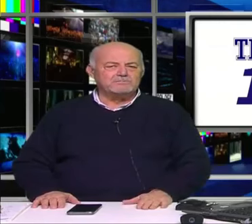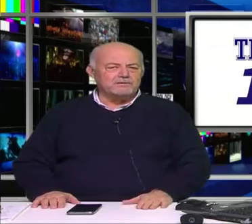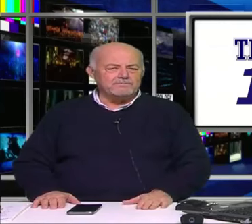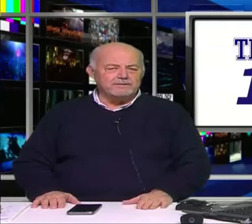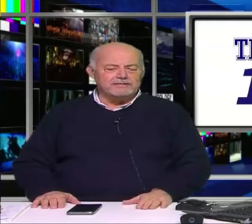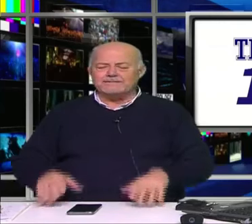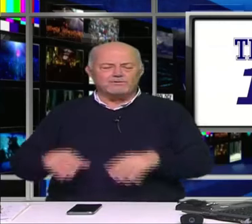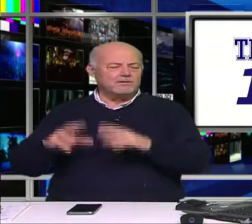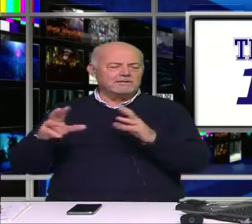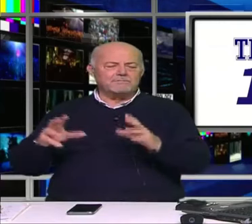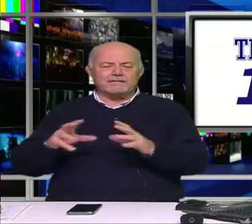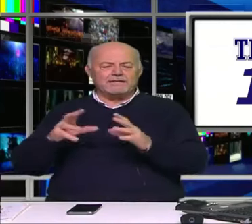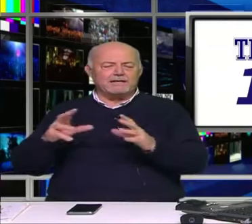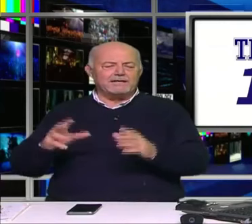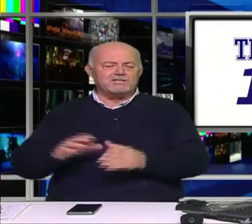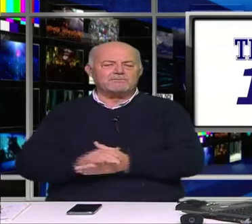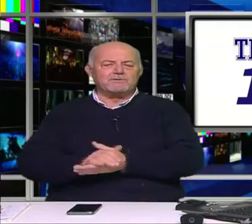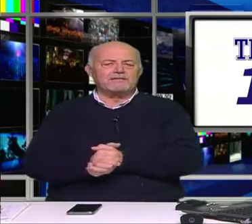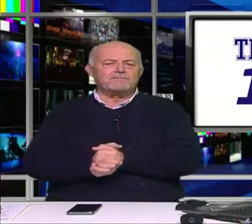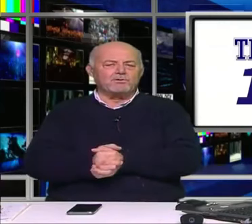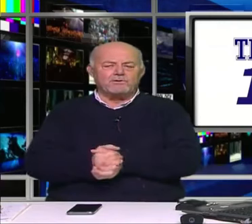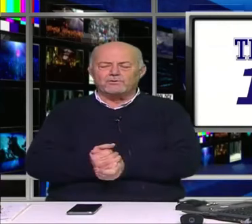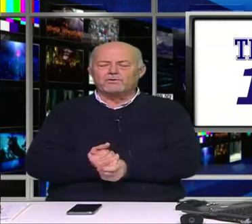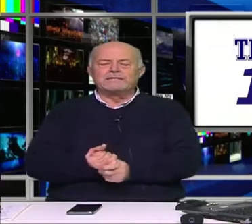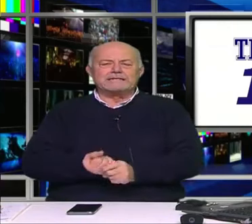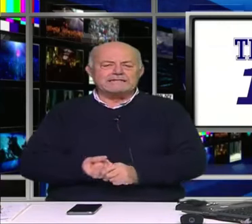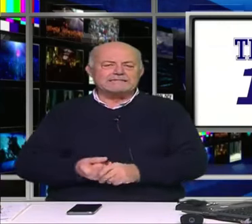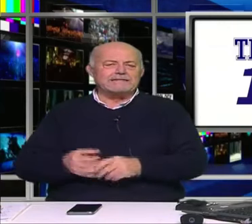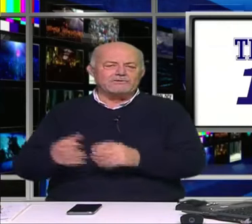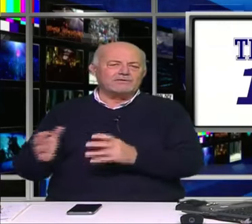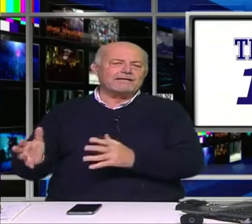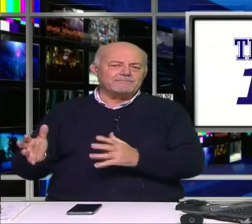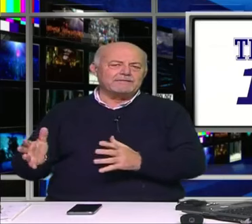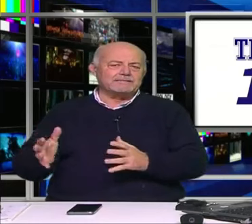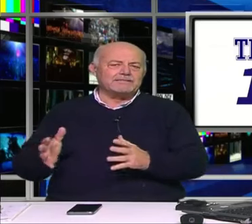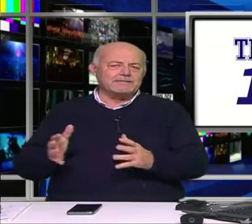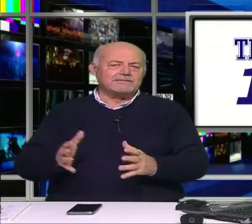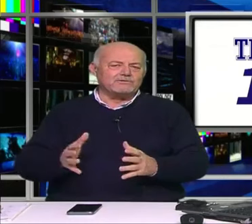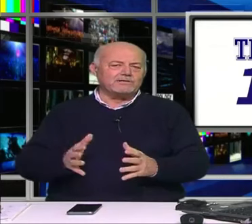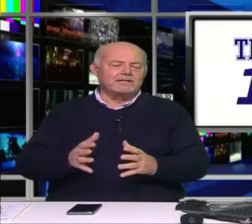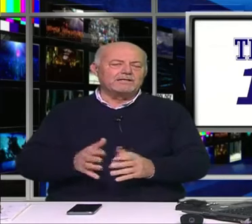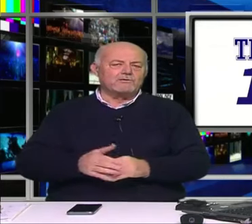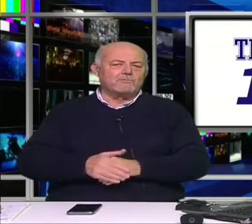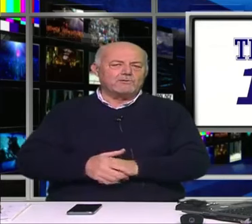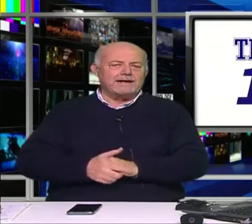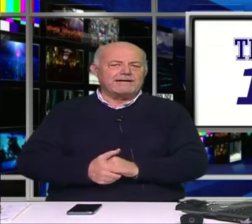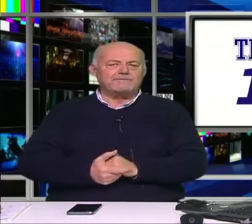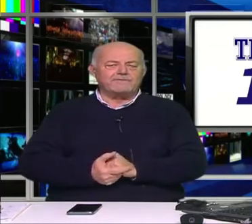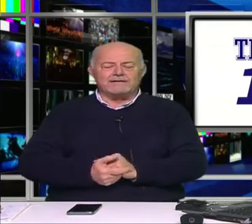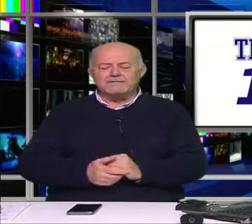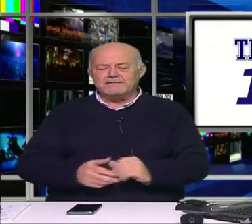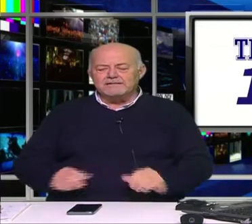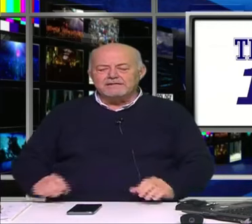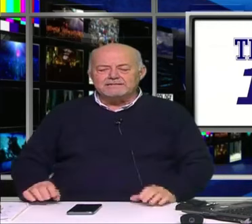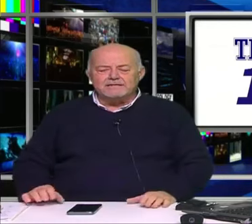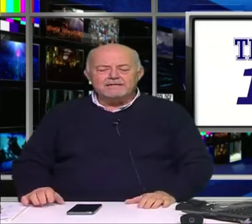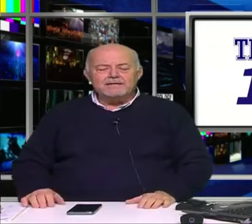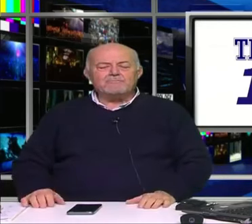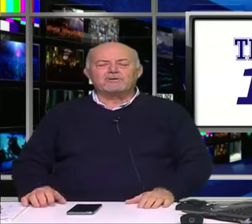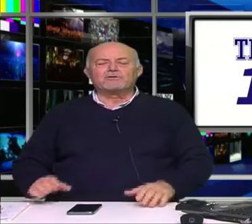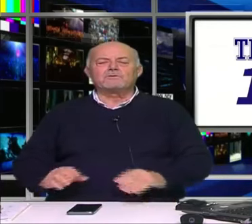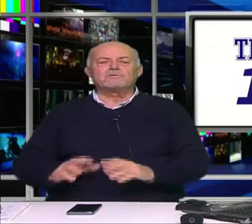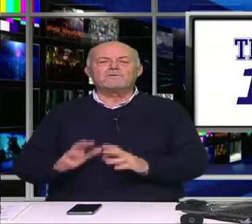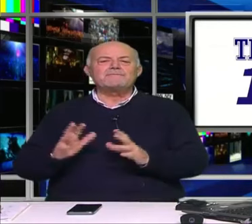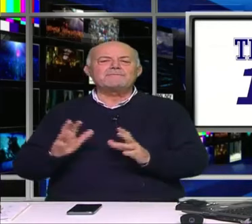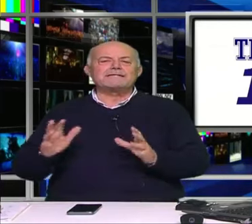stato disponibilissimo perché la legge prevede proprio che siano le amministrazioni comunali a fare queste richieste,